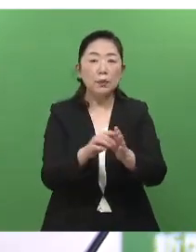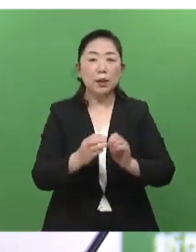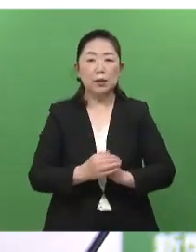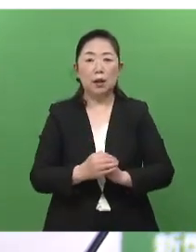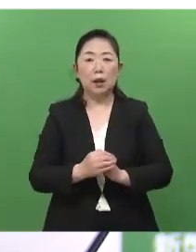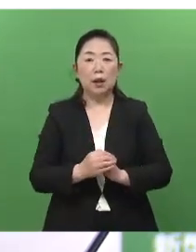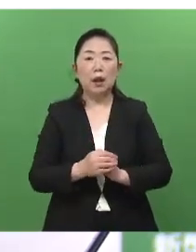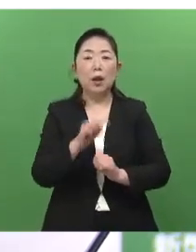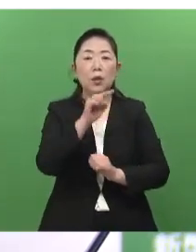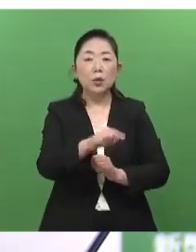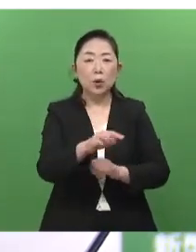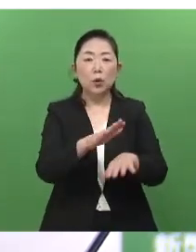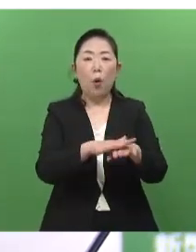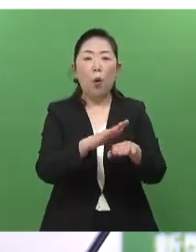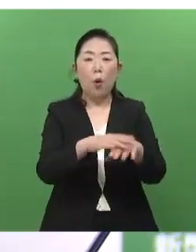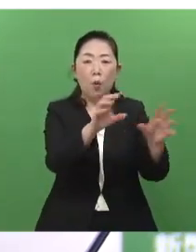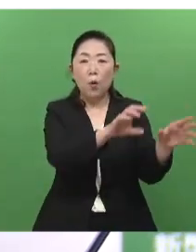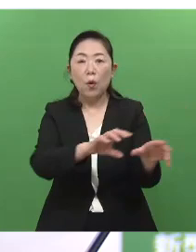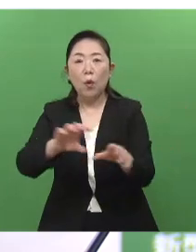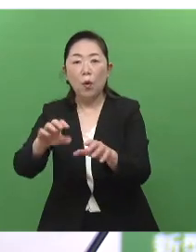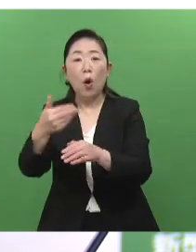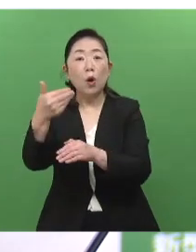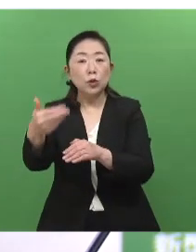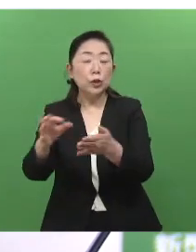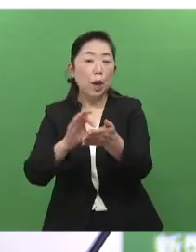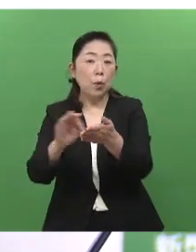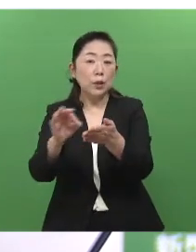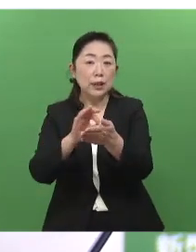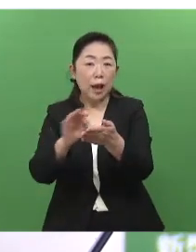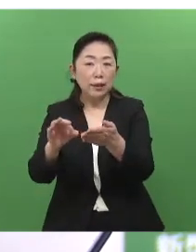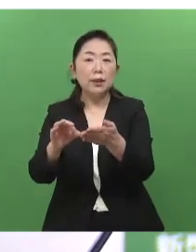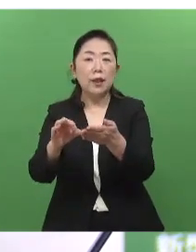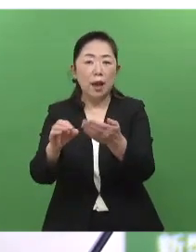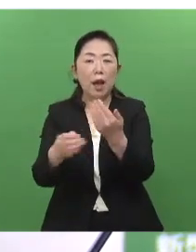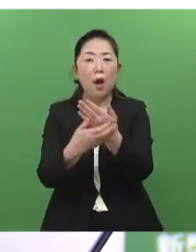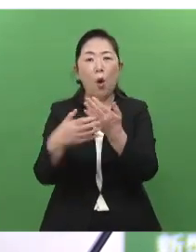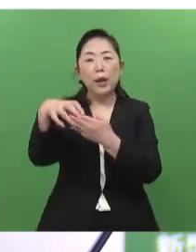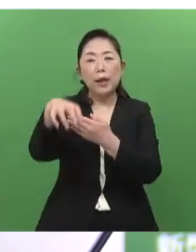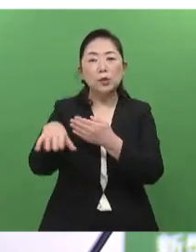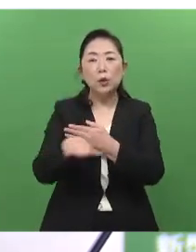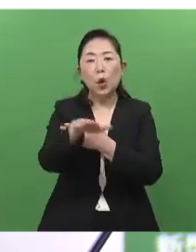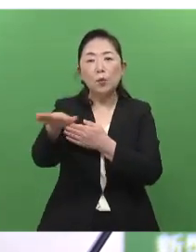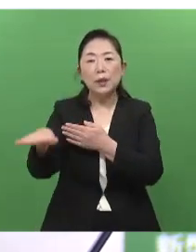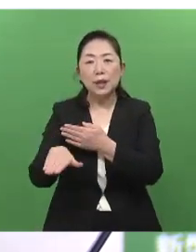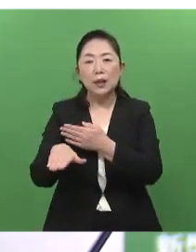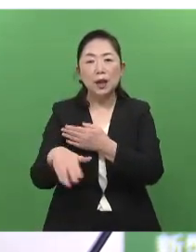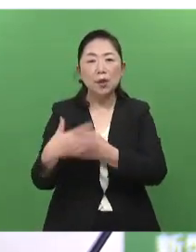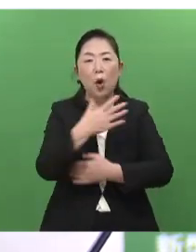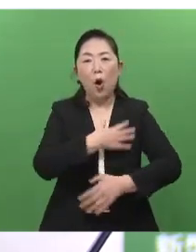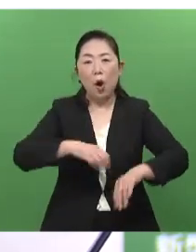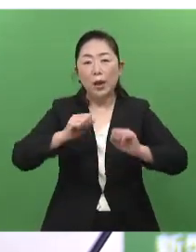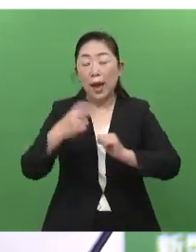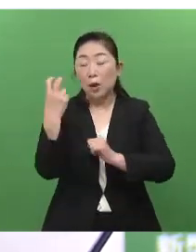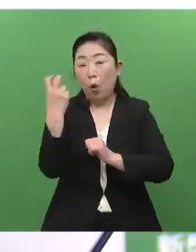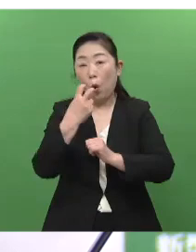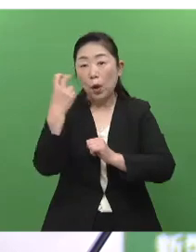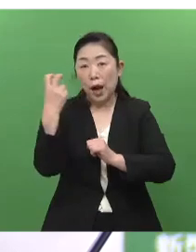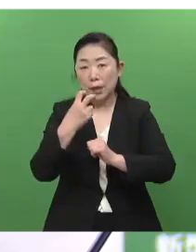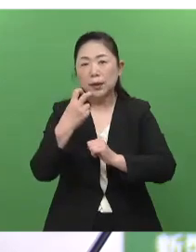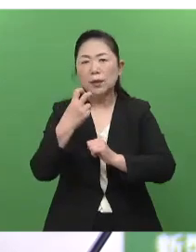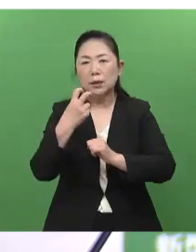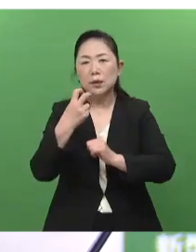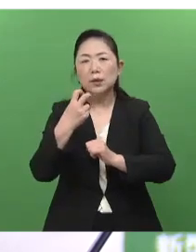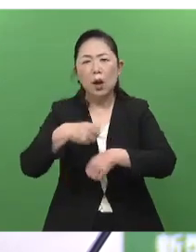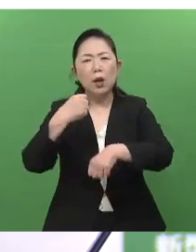別区においての横展開にすることによって、保健所の皆さんの健康観察という負担